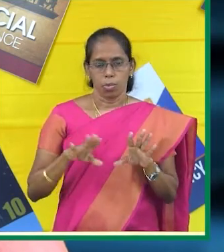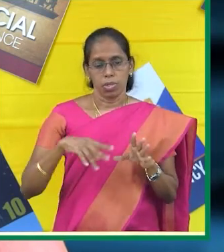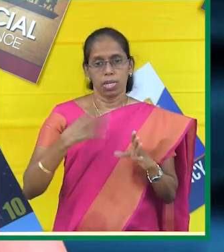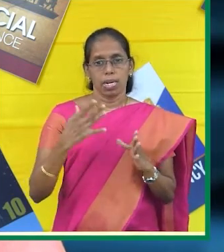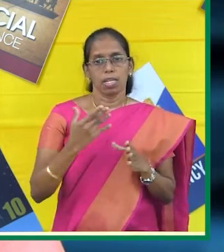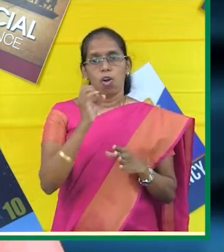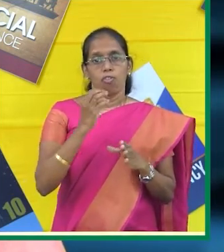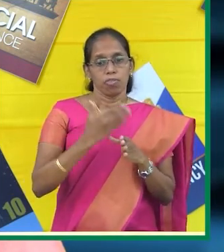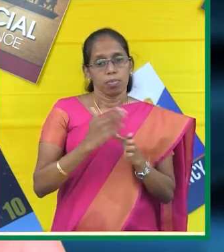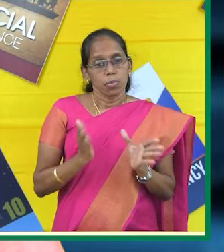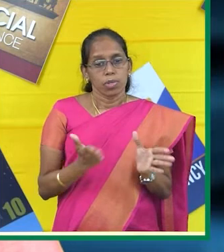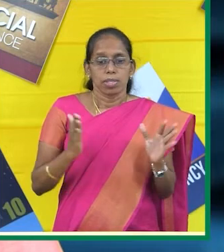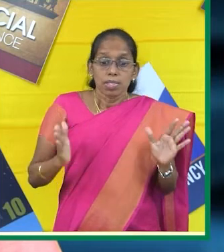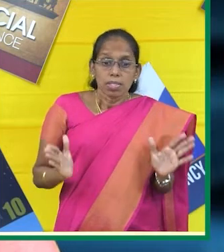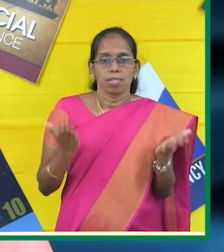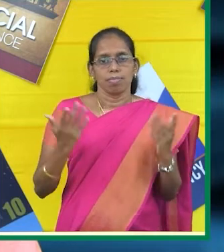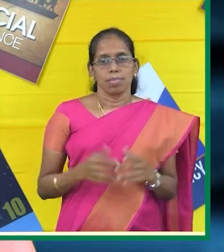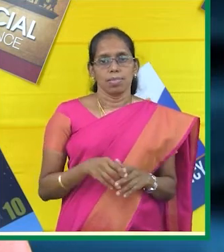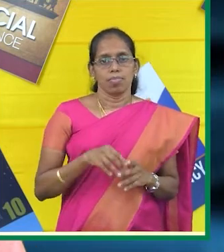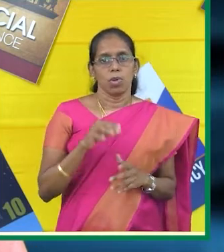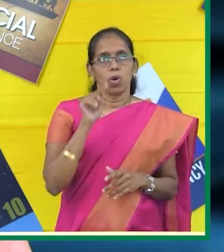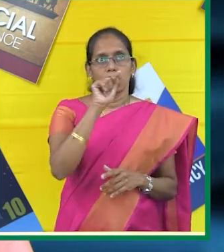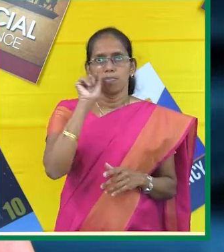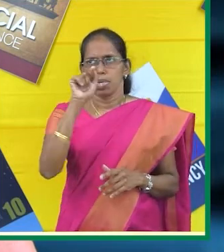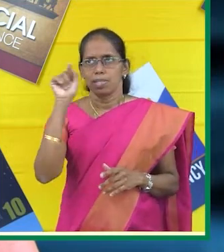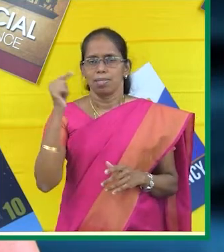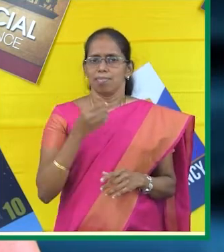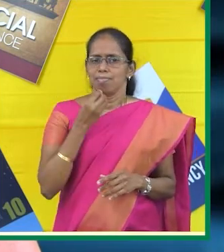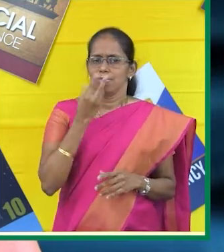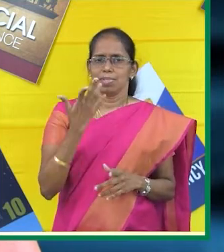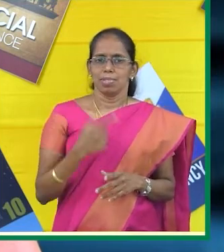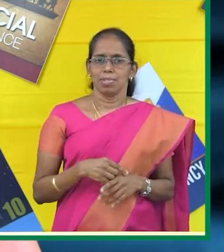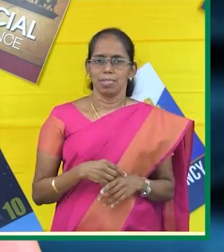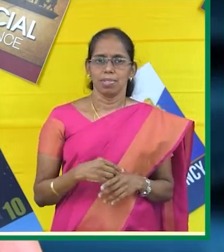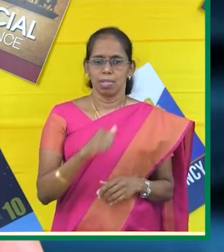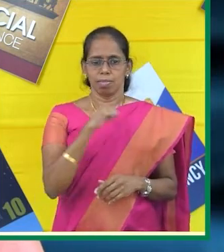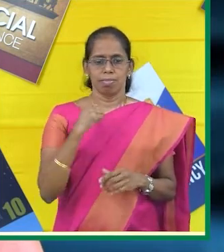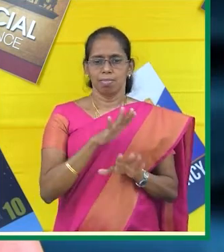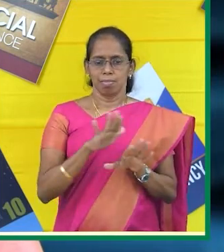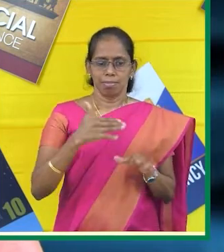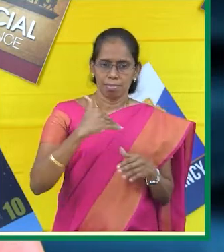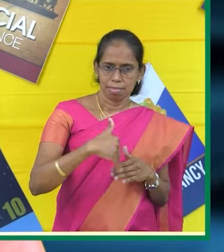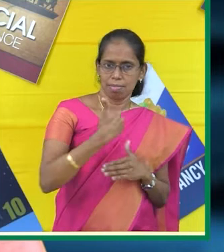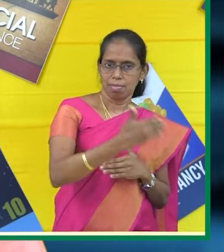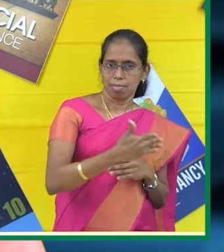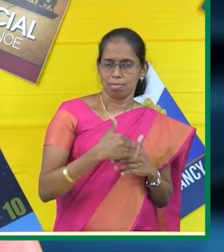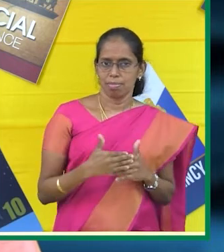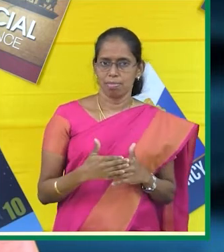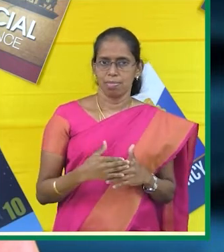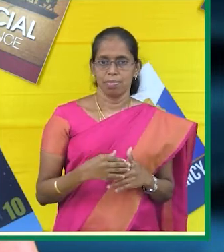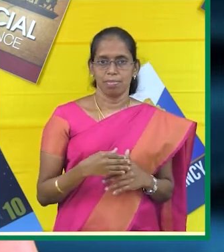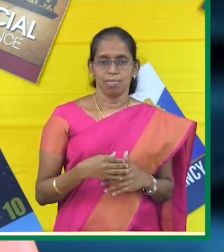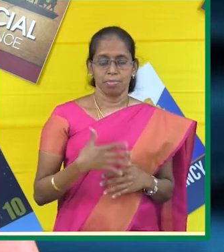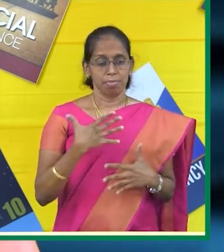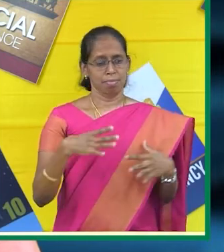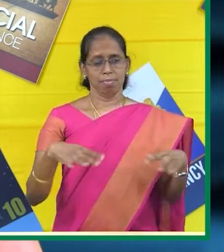செய்து விடுகிறது அந்த யந்திரம். அவர் குளியல் அறையிலே இருந்து வெளியே வருகிற பொழுது அவ்வளவு சிறப்பான